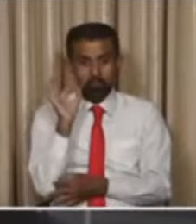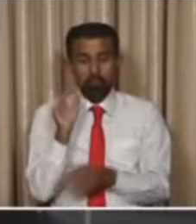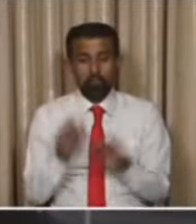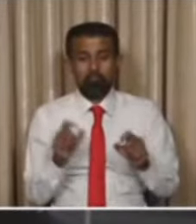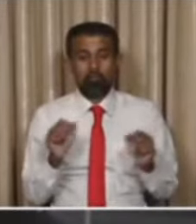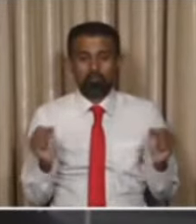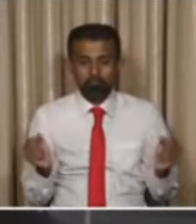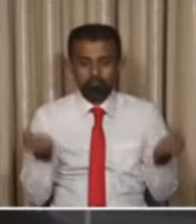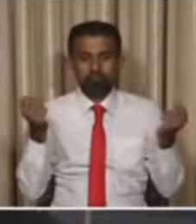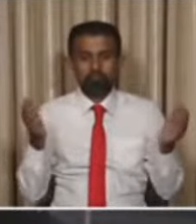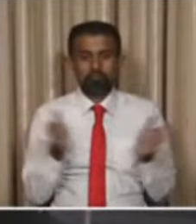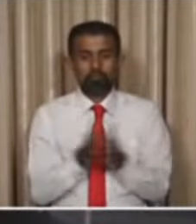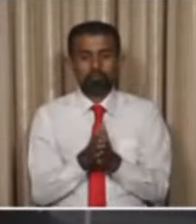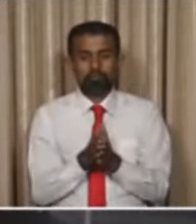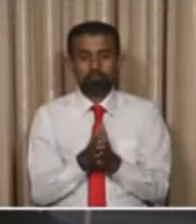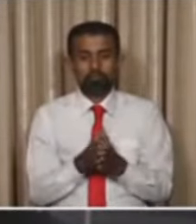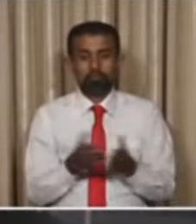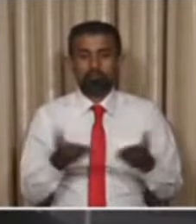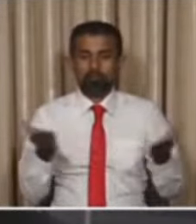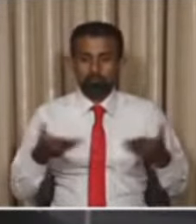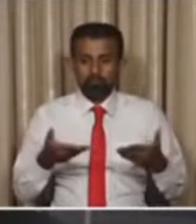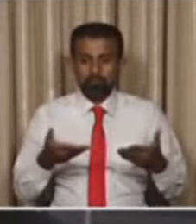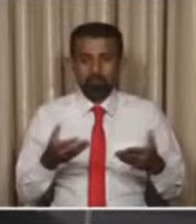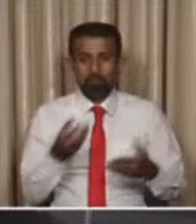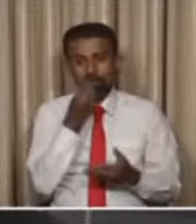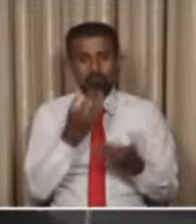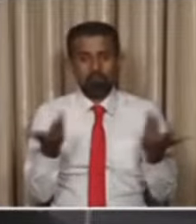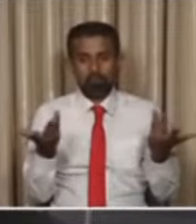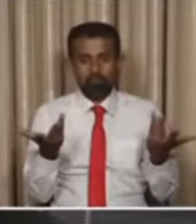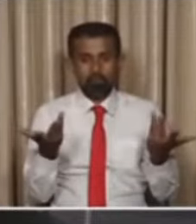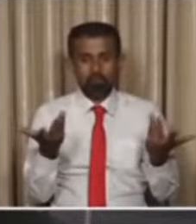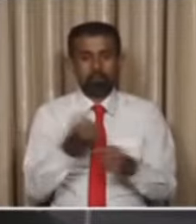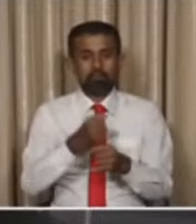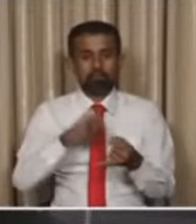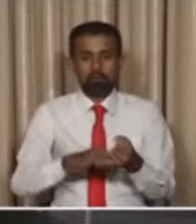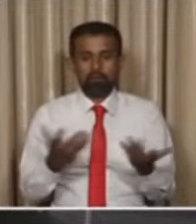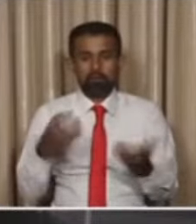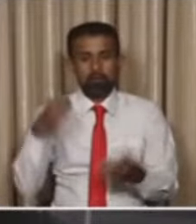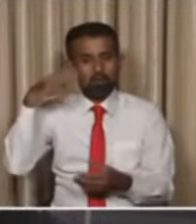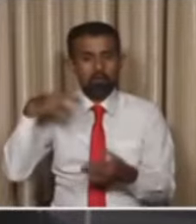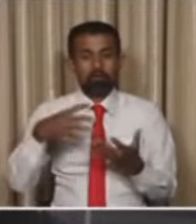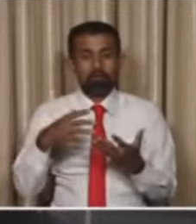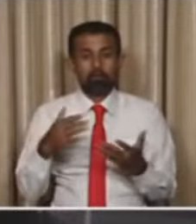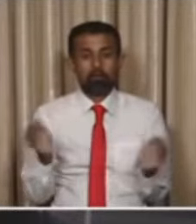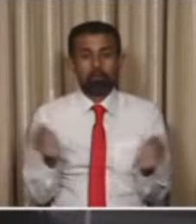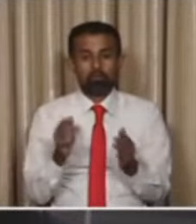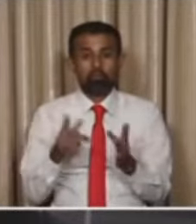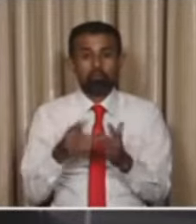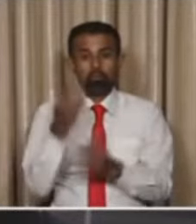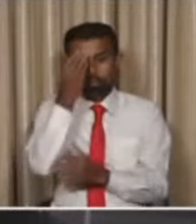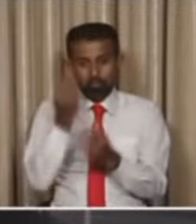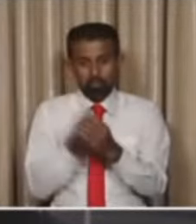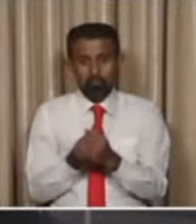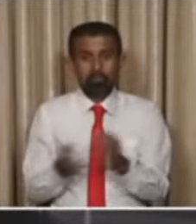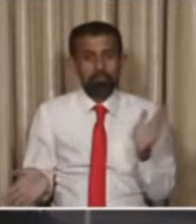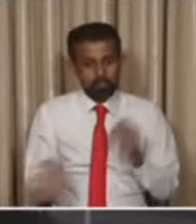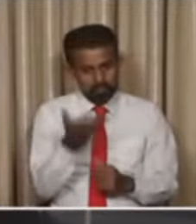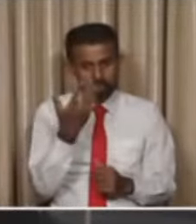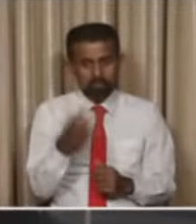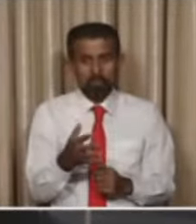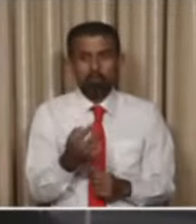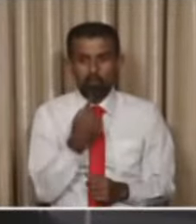නැගිටීමත් එක්ක ඒගොල්ලන්ට ආරාධනා කරා කණ්ඩ නැතුව ඉන්න, ගෑස් නැතුව ඉන්න, ලයිට් නැතුව ඉන්න සුළු ජාතින්ට. ඔවුනුත් ගියා එතෙන්ට. ඔවුන්